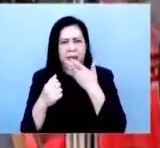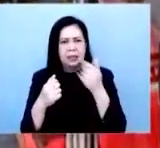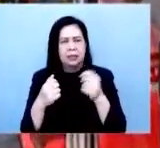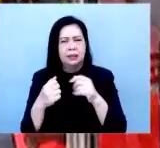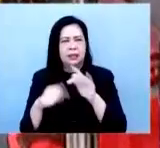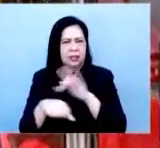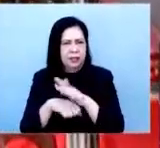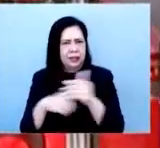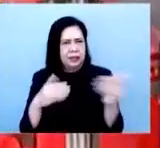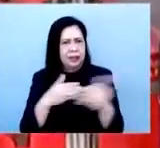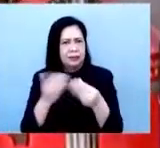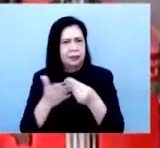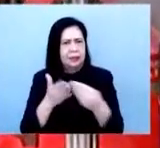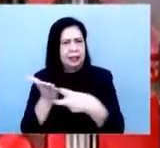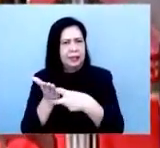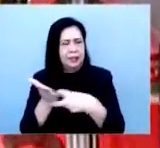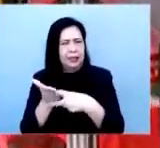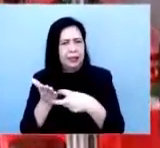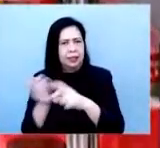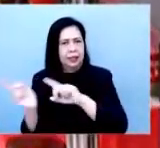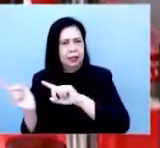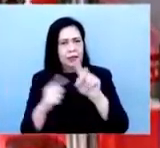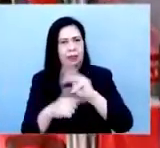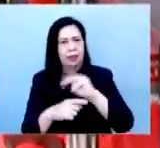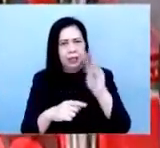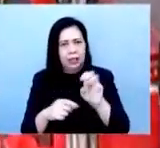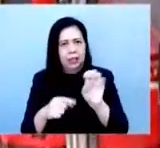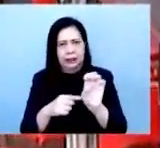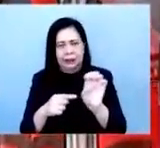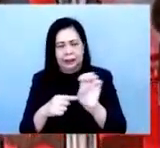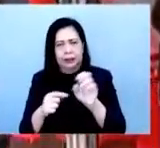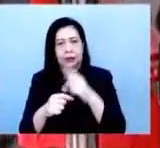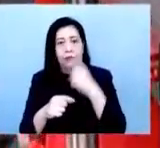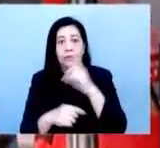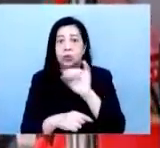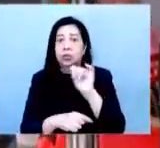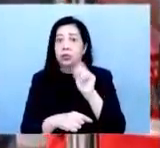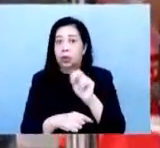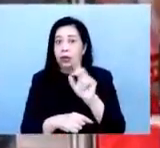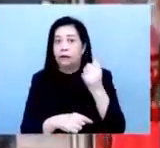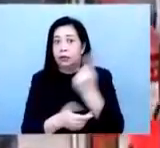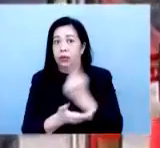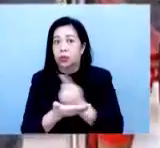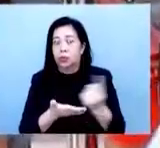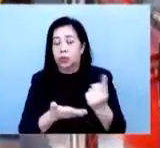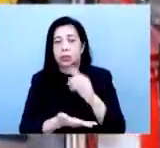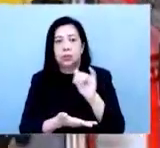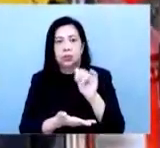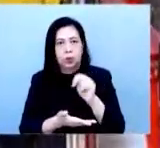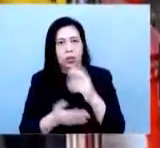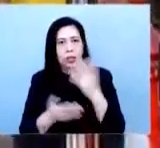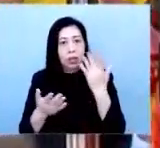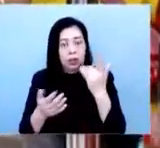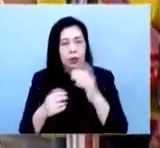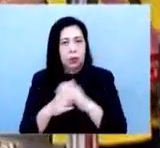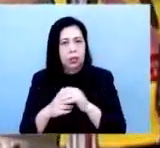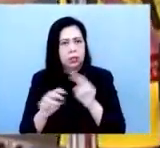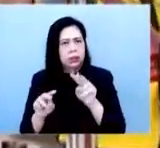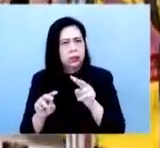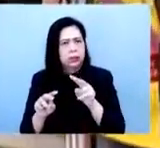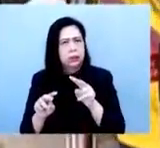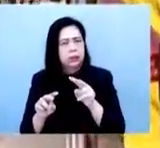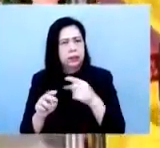nung kanilang pabalik na ticket pa Maynila para nga dito sa January, no, sa first week ng January. Dahil nga, kung makikita